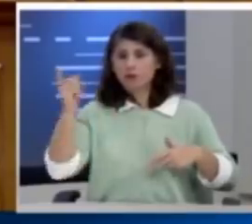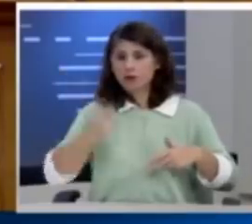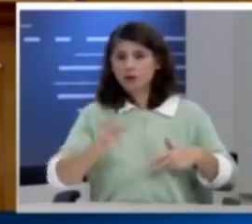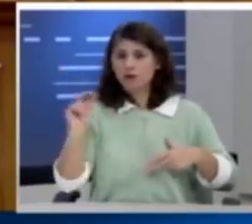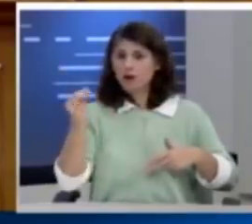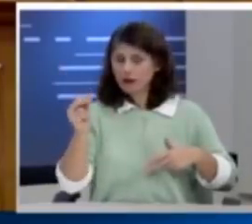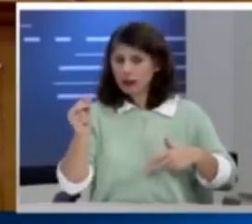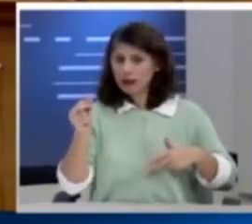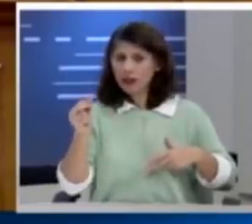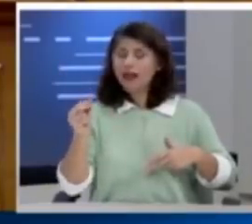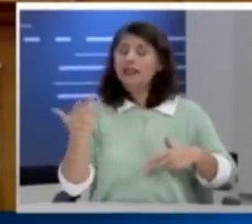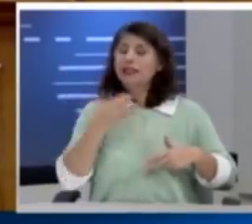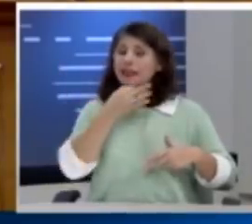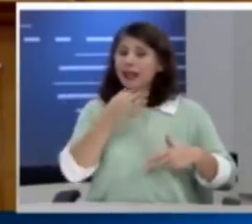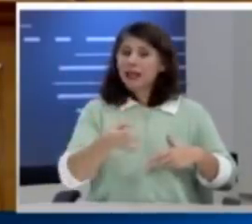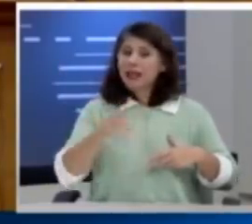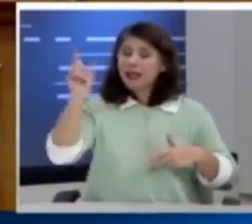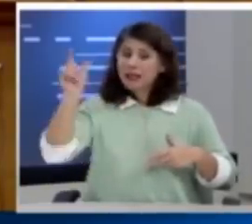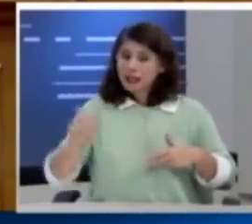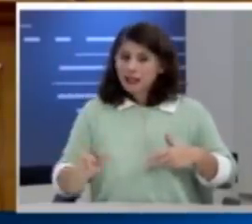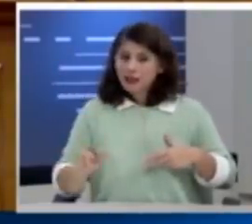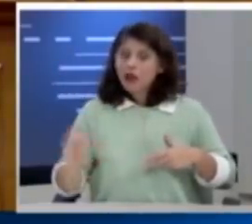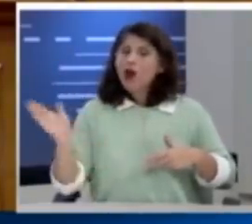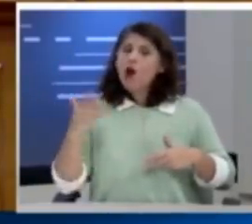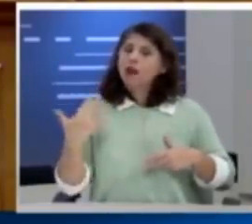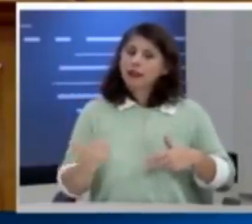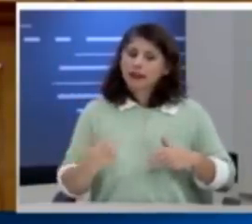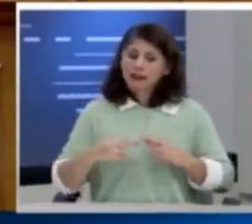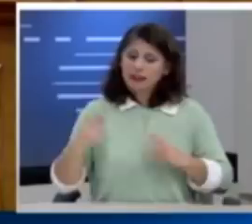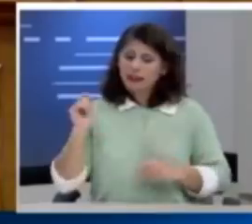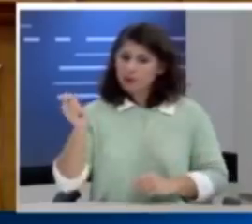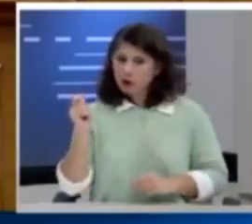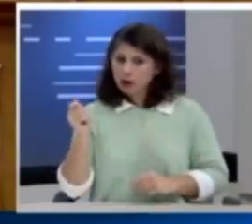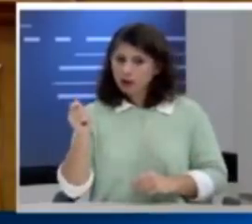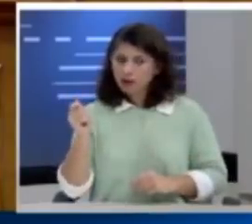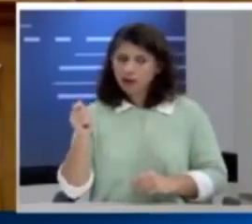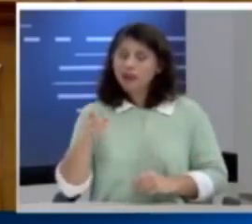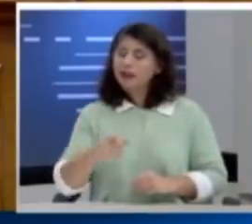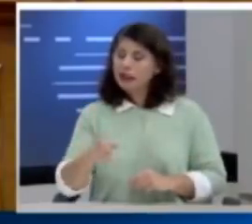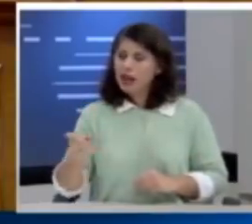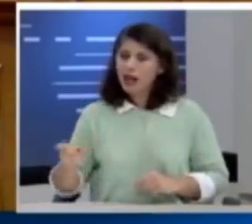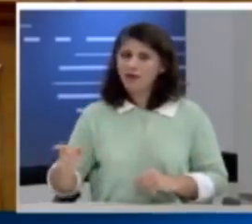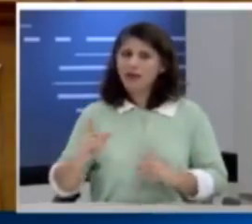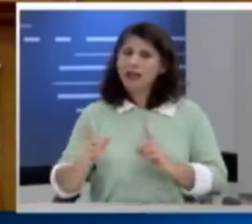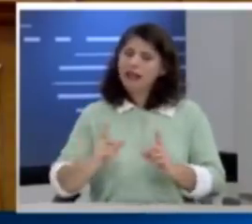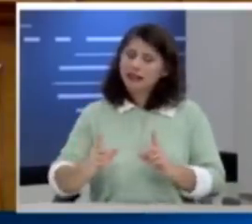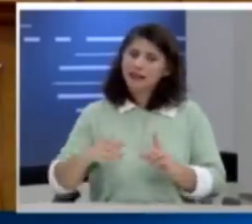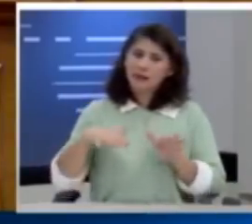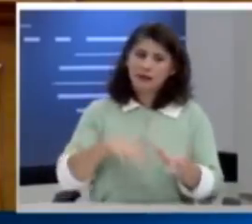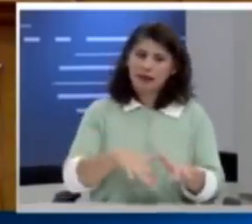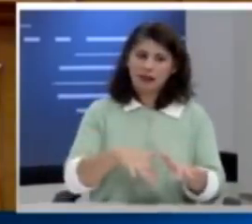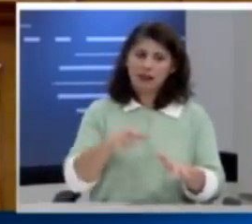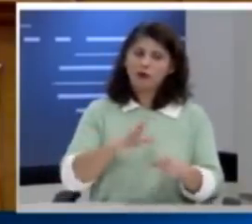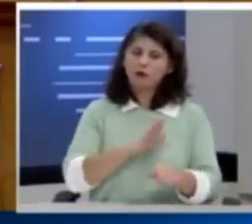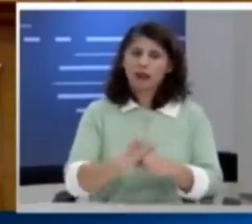πλειοψηφίας βουλευτές τι έλεγαν οι ίδιοι όταν ήταν στην αντιπολίτευση για τέτοιες αντίστοιχες επιθέσεις. Και